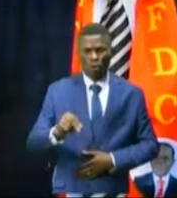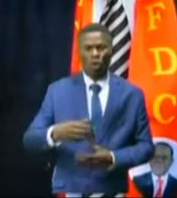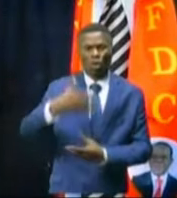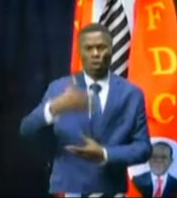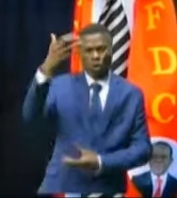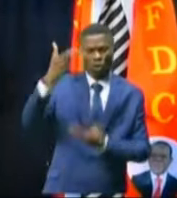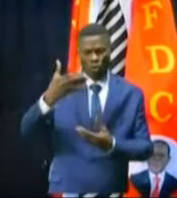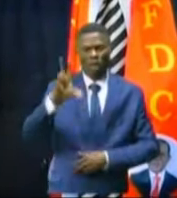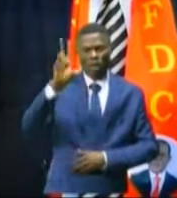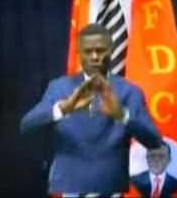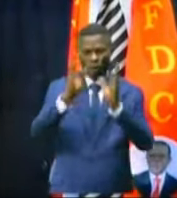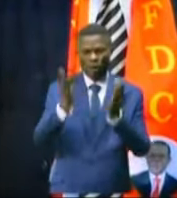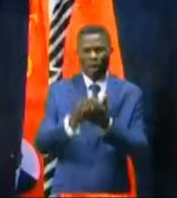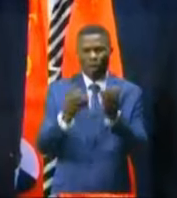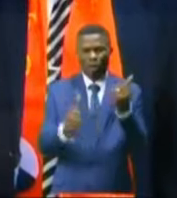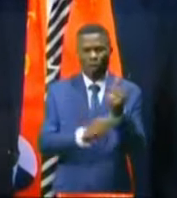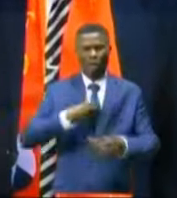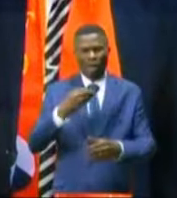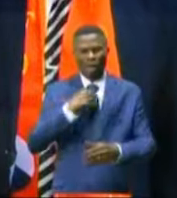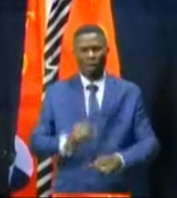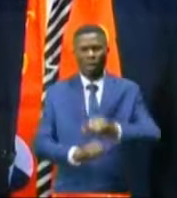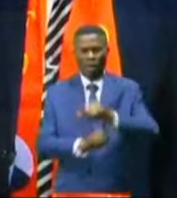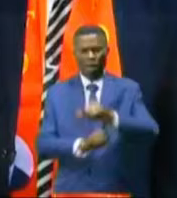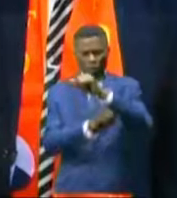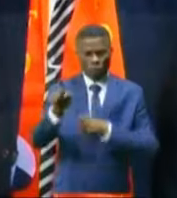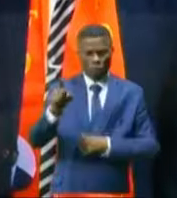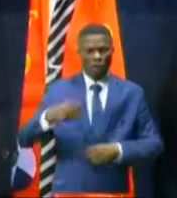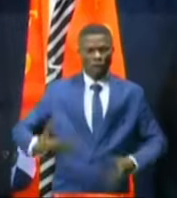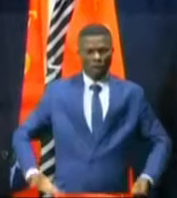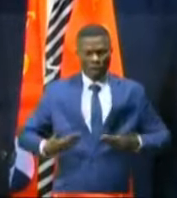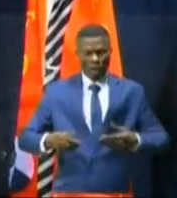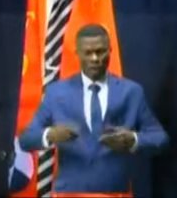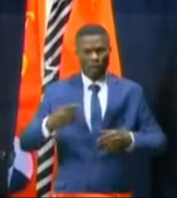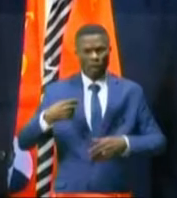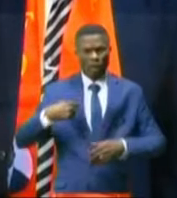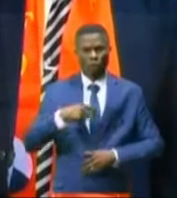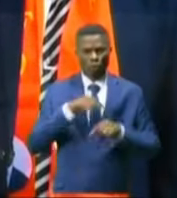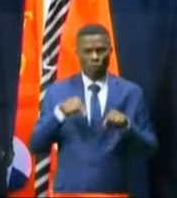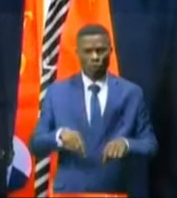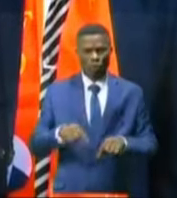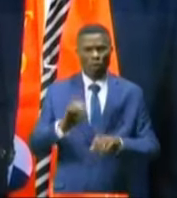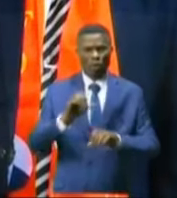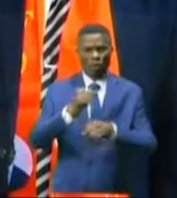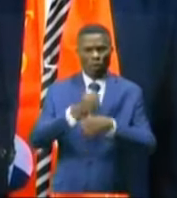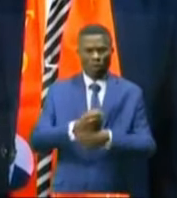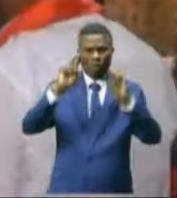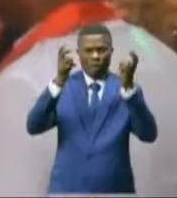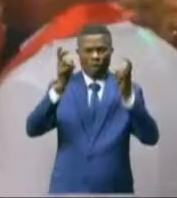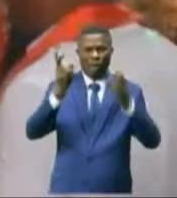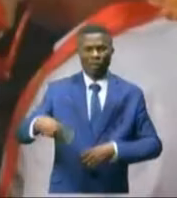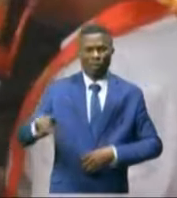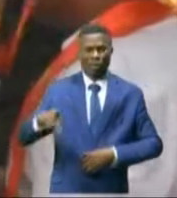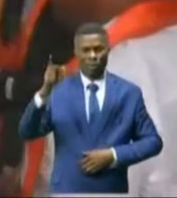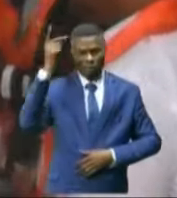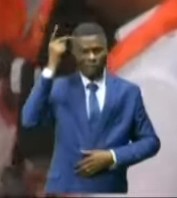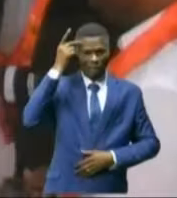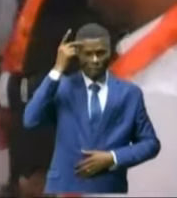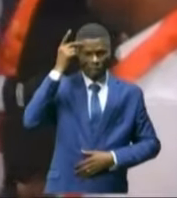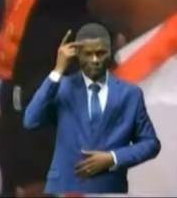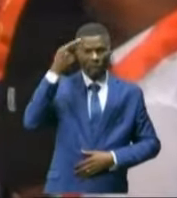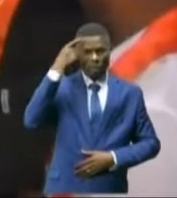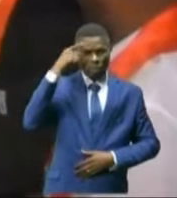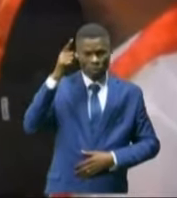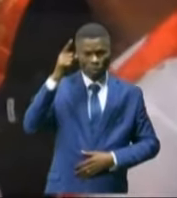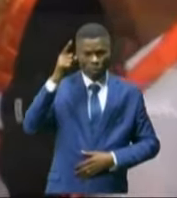à tous les complices externes. Nous sommes heureux aujourd'hui d'installer la vue de Vincent